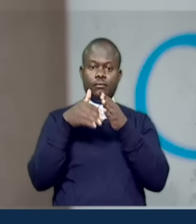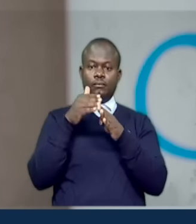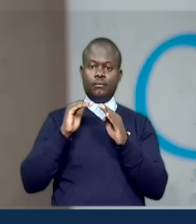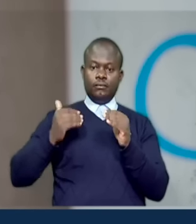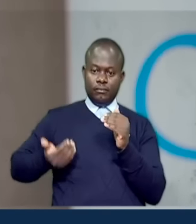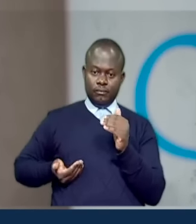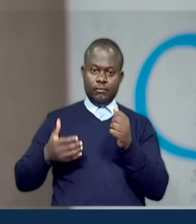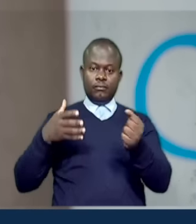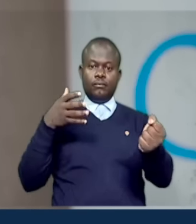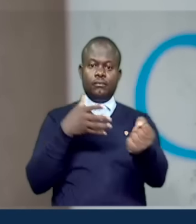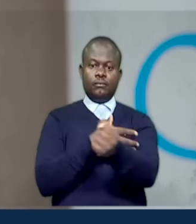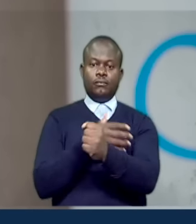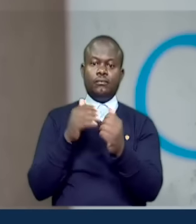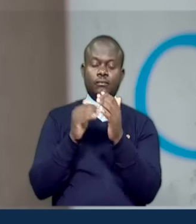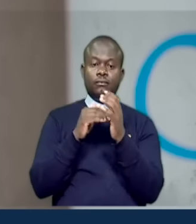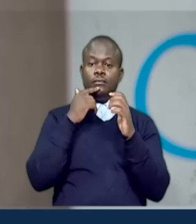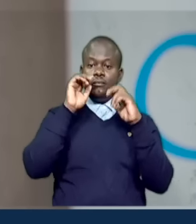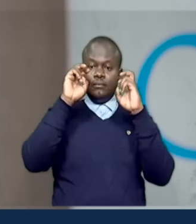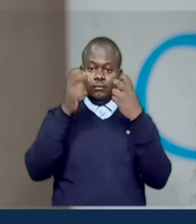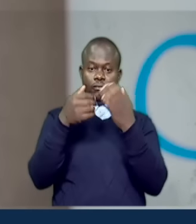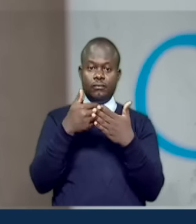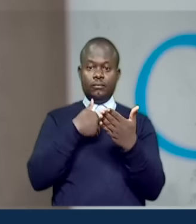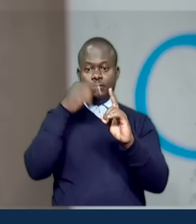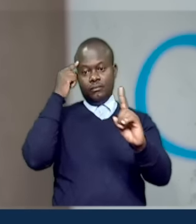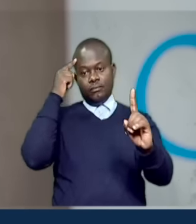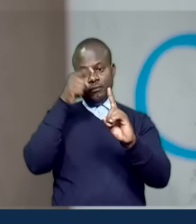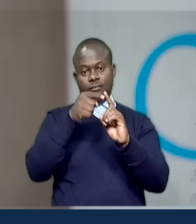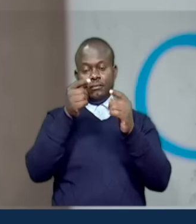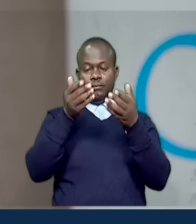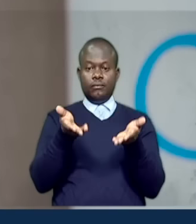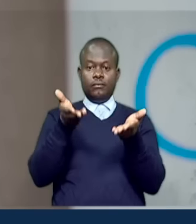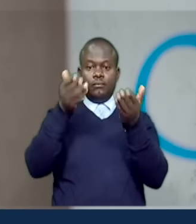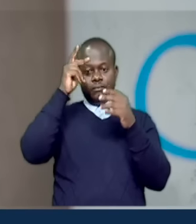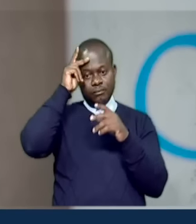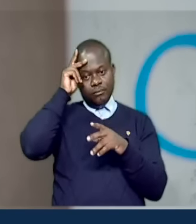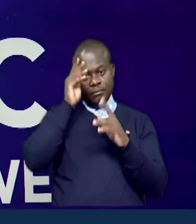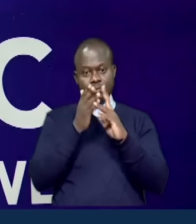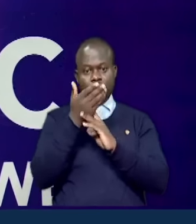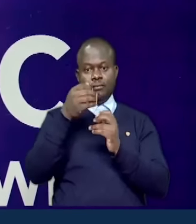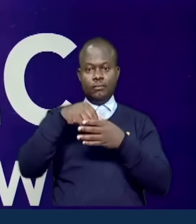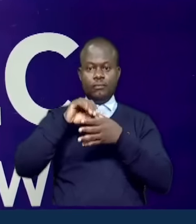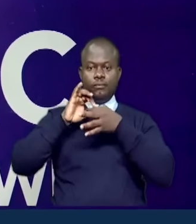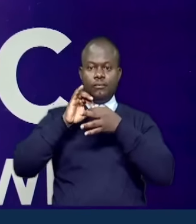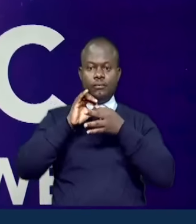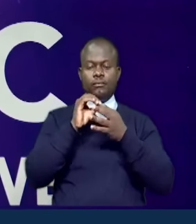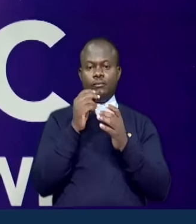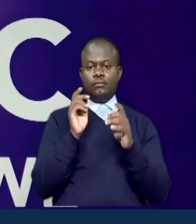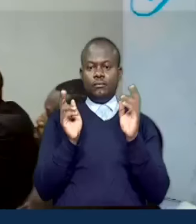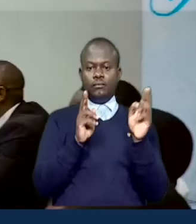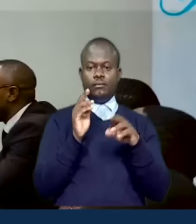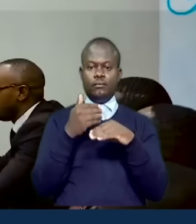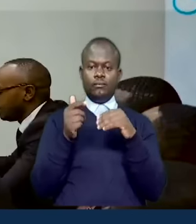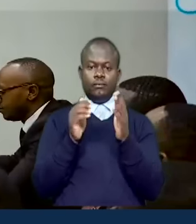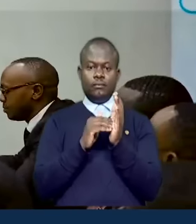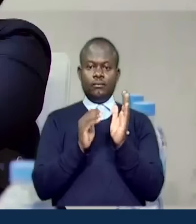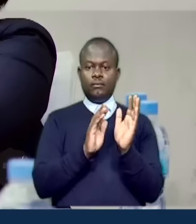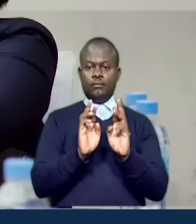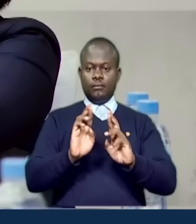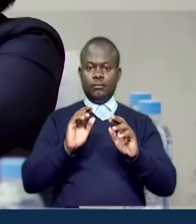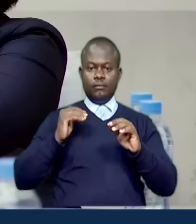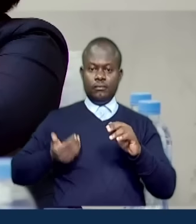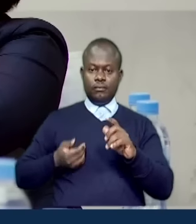umugore ubushobozi. Yagize ati "Dufite intego yo kubasamurira ubumenyi binyuze mu bufatanye n'impande zitandukanye, bityo tugategura abagore